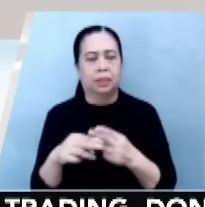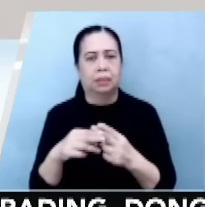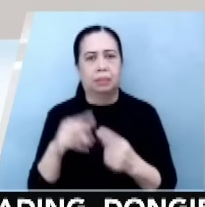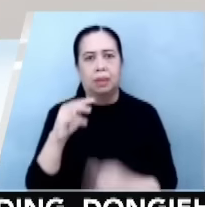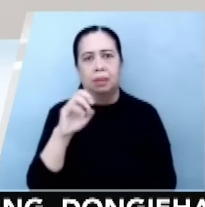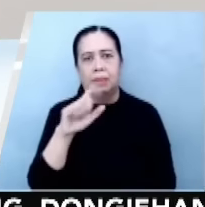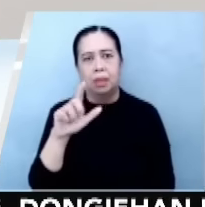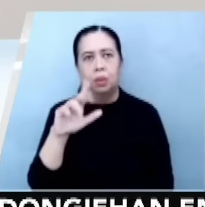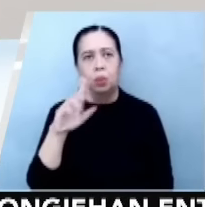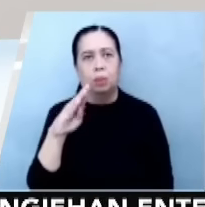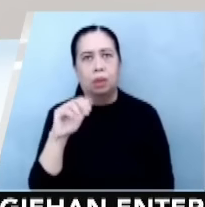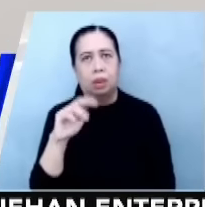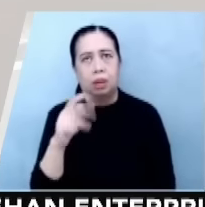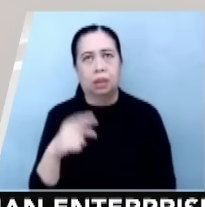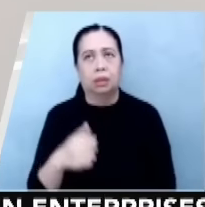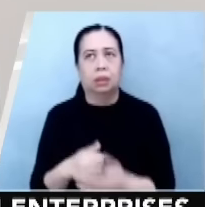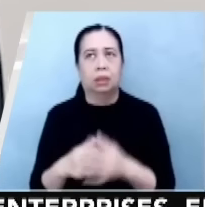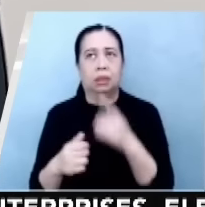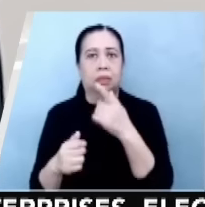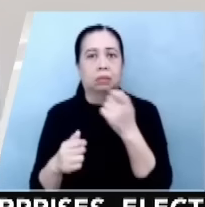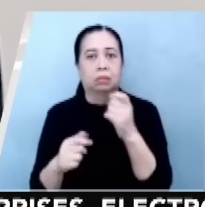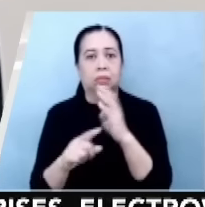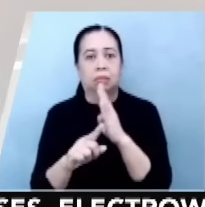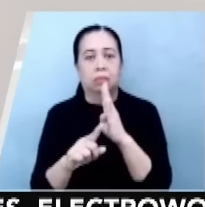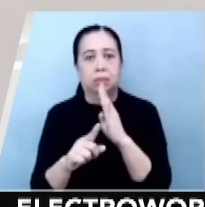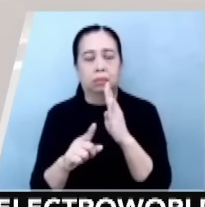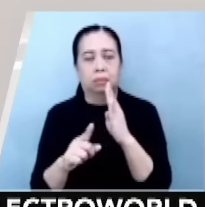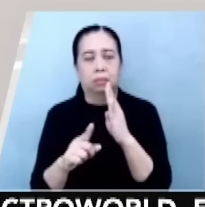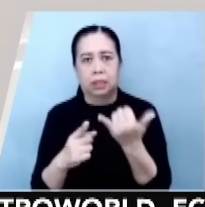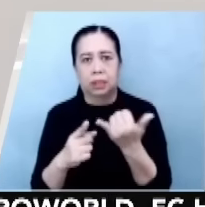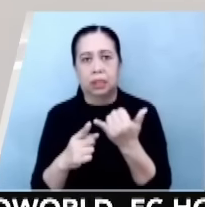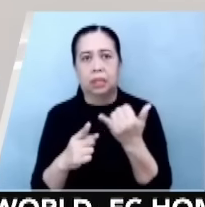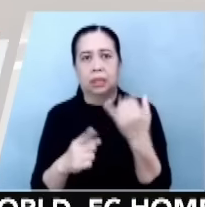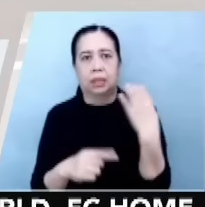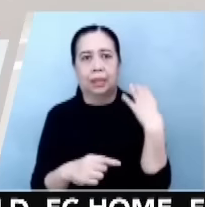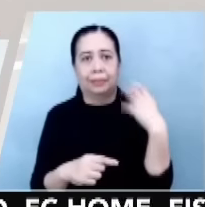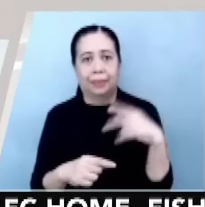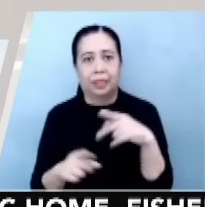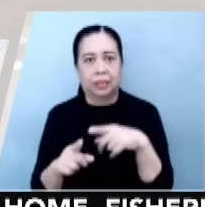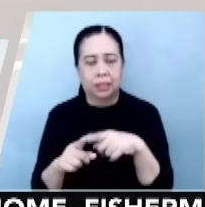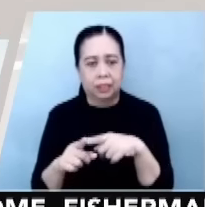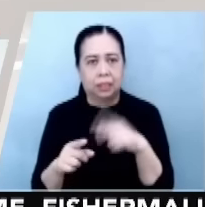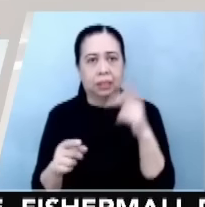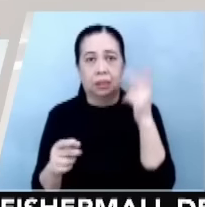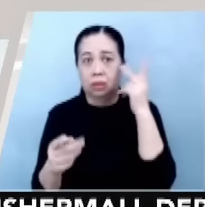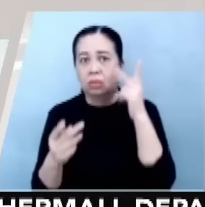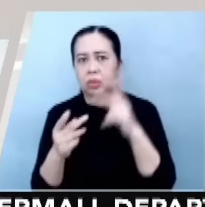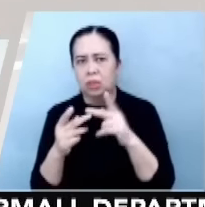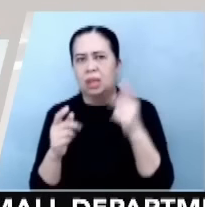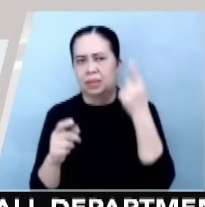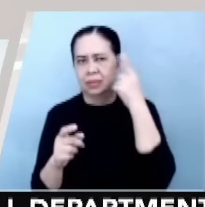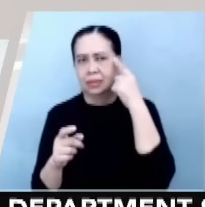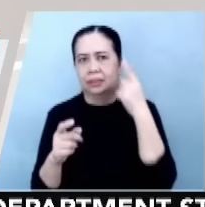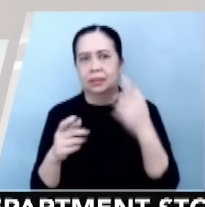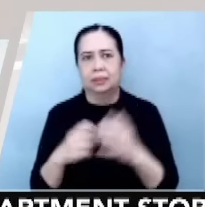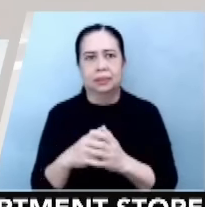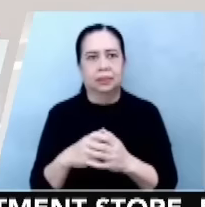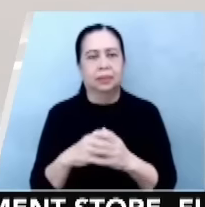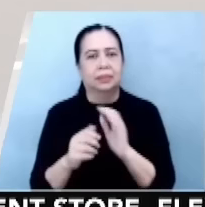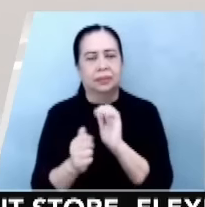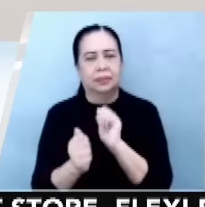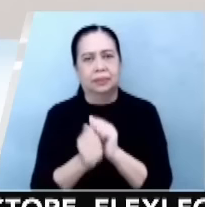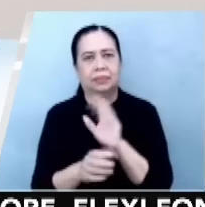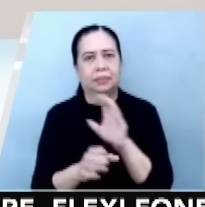Dahil barangay captain si kapitan, so yung motive nito is malamang kasama talaga yung politika